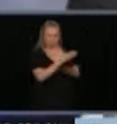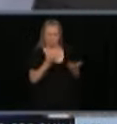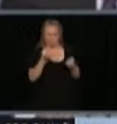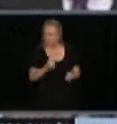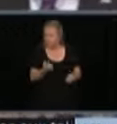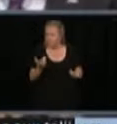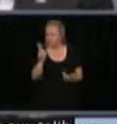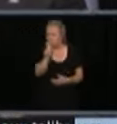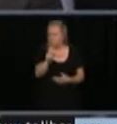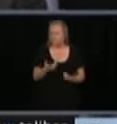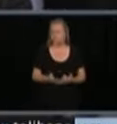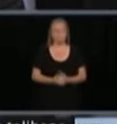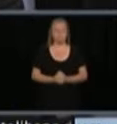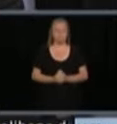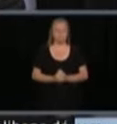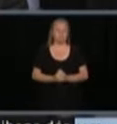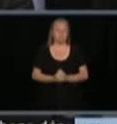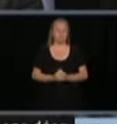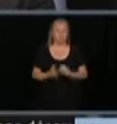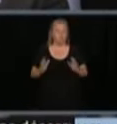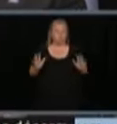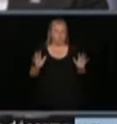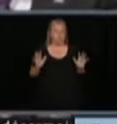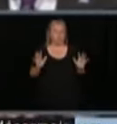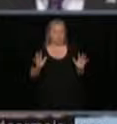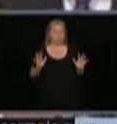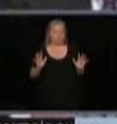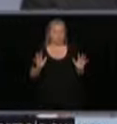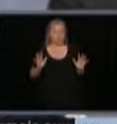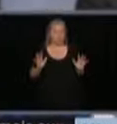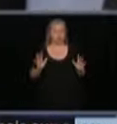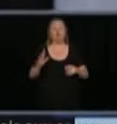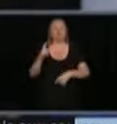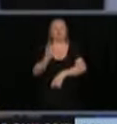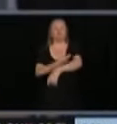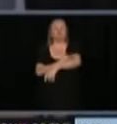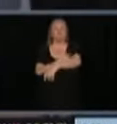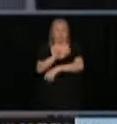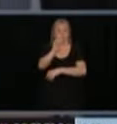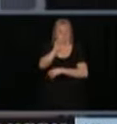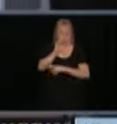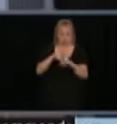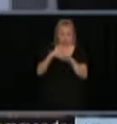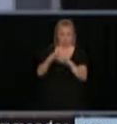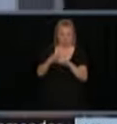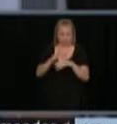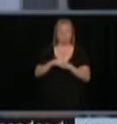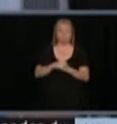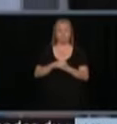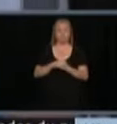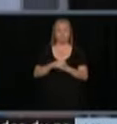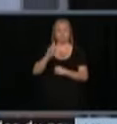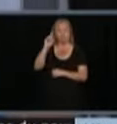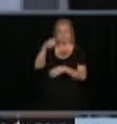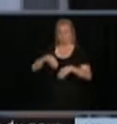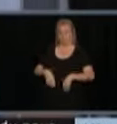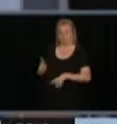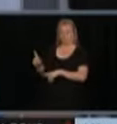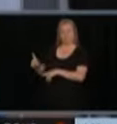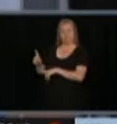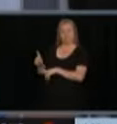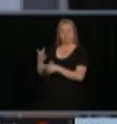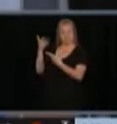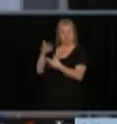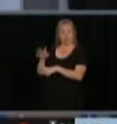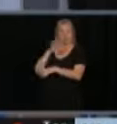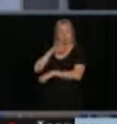Non. Ou ces gens-là ne perdront pas? Dans les faits, comme disait notre premier ministre, il va y avoir des détails qui vont se